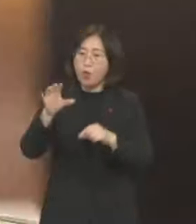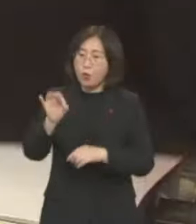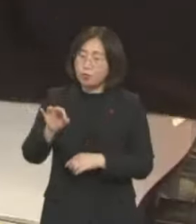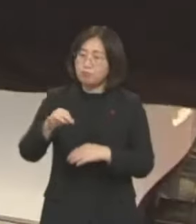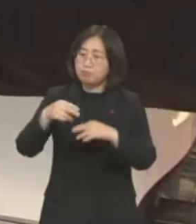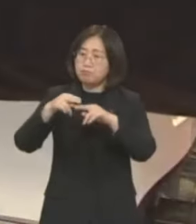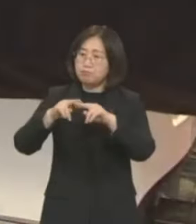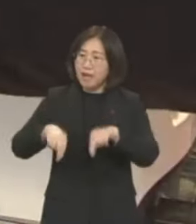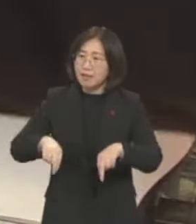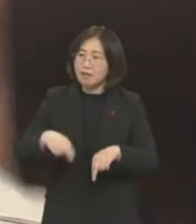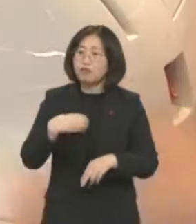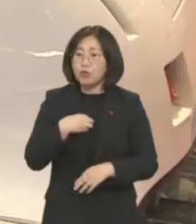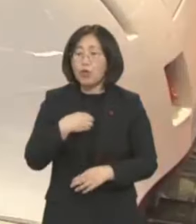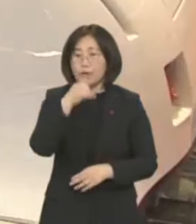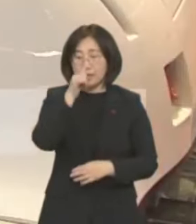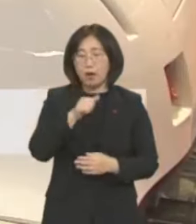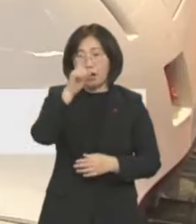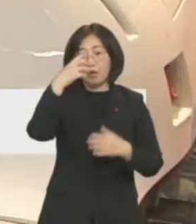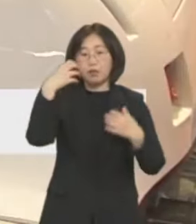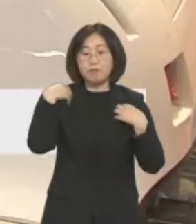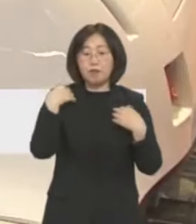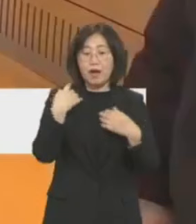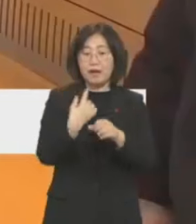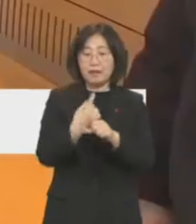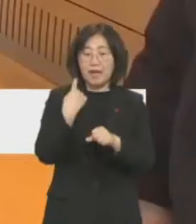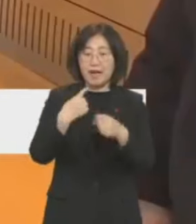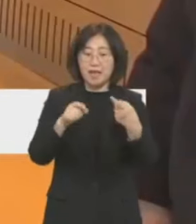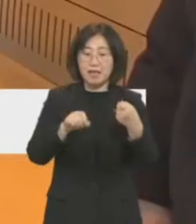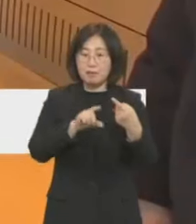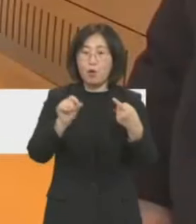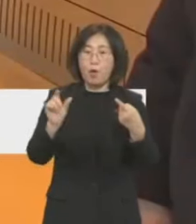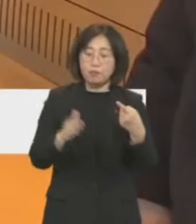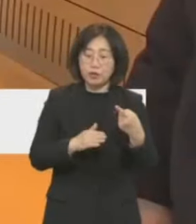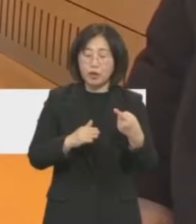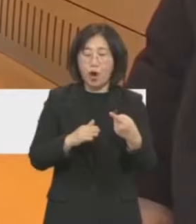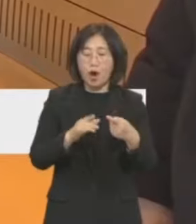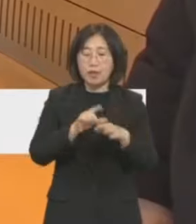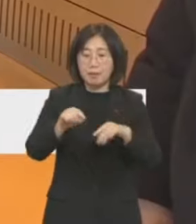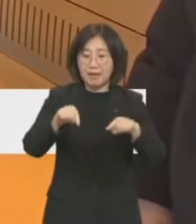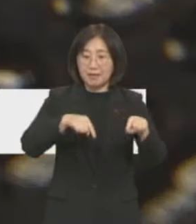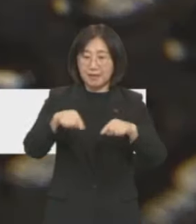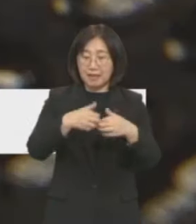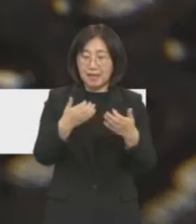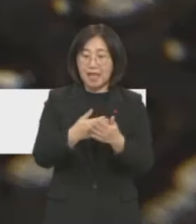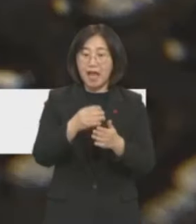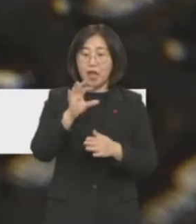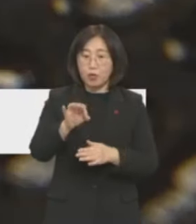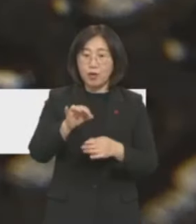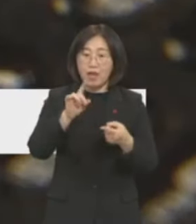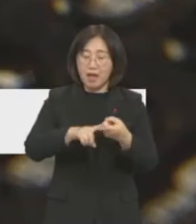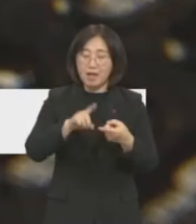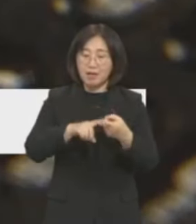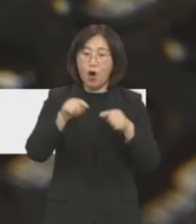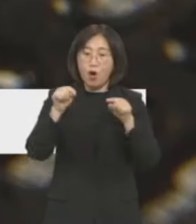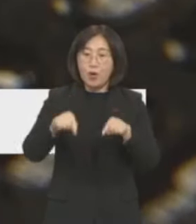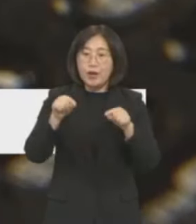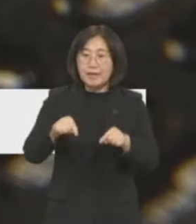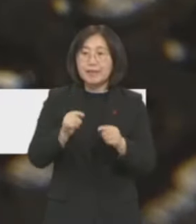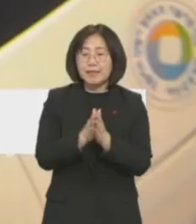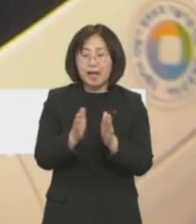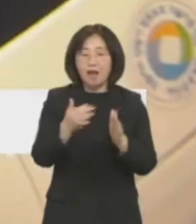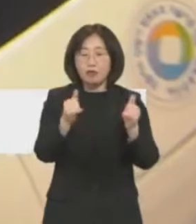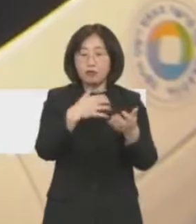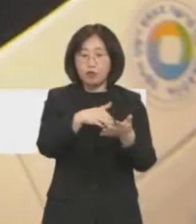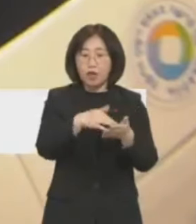이유입니다. 다만 정부가 지난해 11월부터 미뤄온 지역화폐 예산 논의를 다시 시작했는데 인구 감소 지역을 우대하겠다고